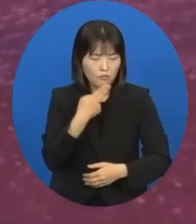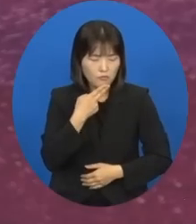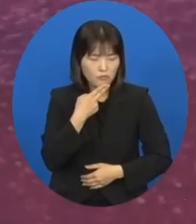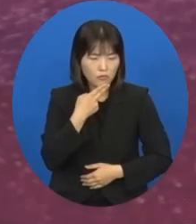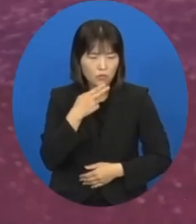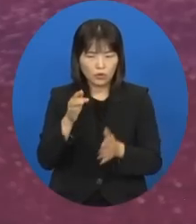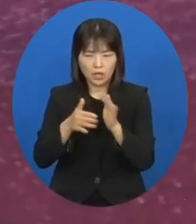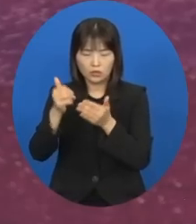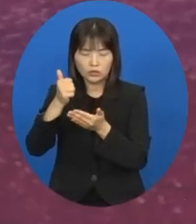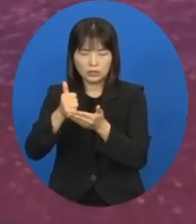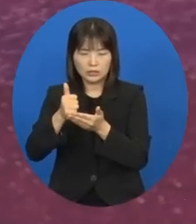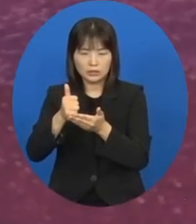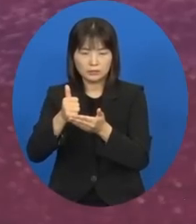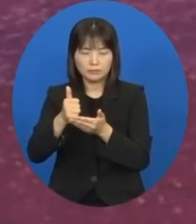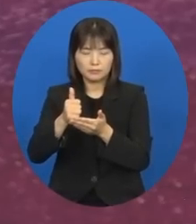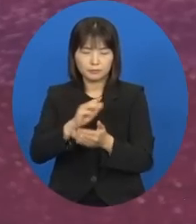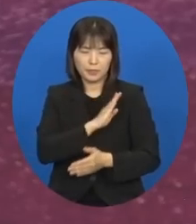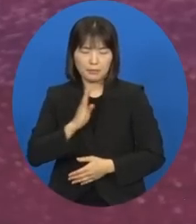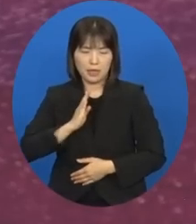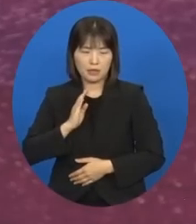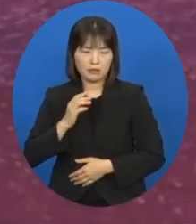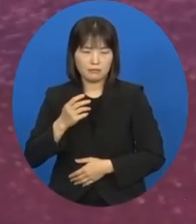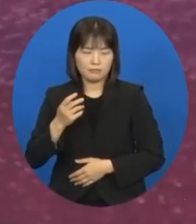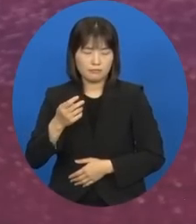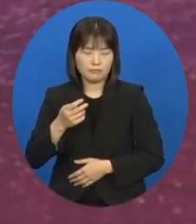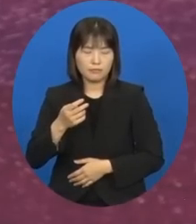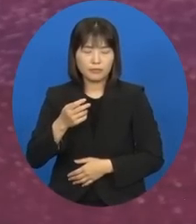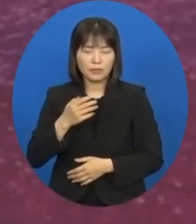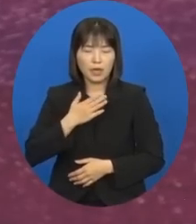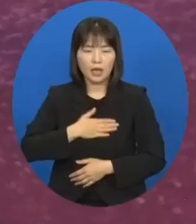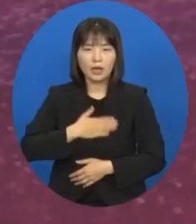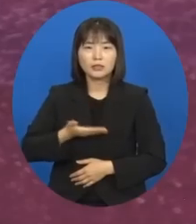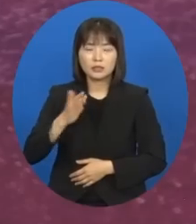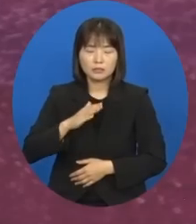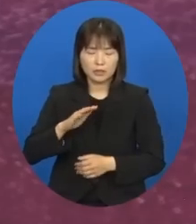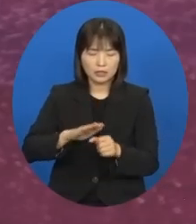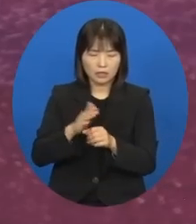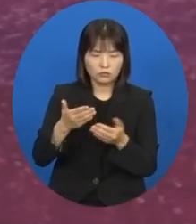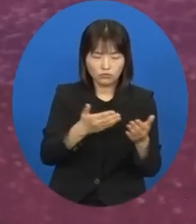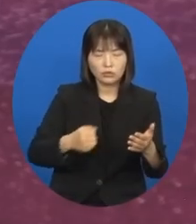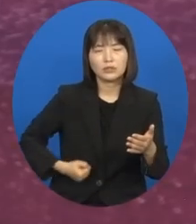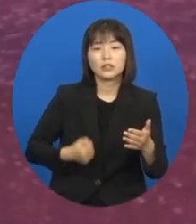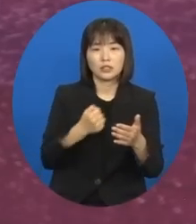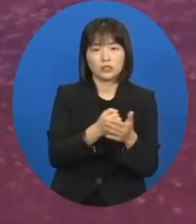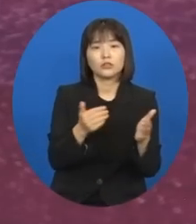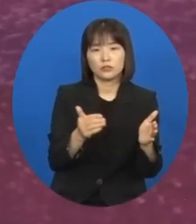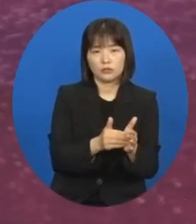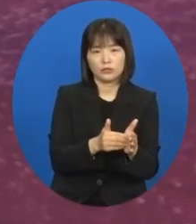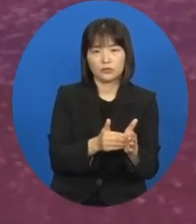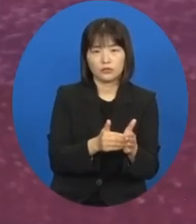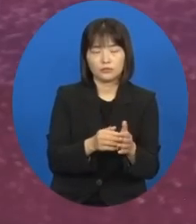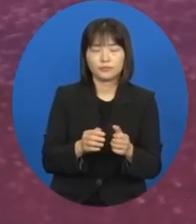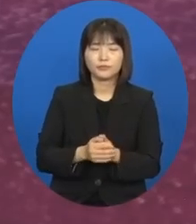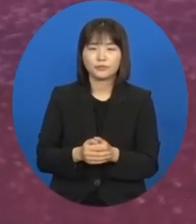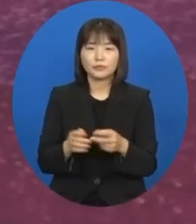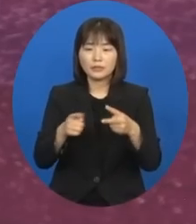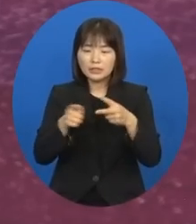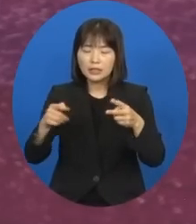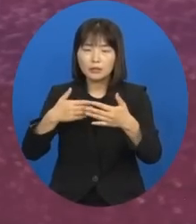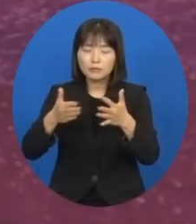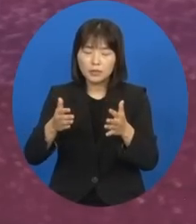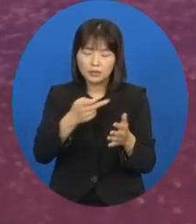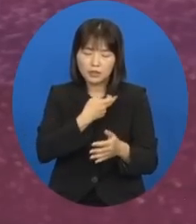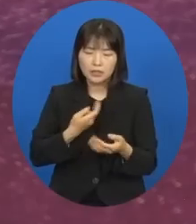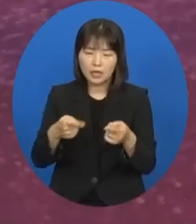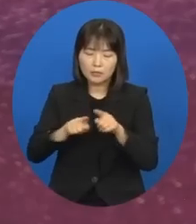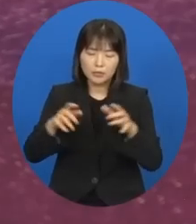아시면서도 주님은 사랑하시기로 작정하신 분이 십니다 그 다락방의 제자들과 함께 모여